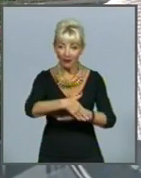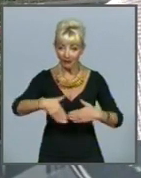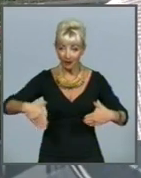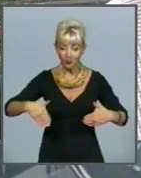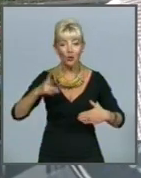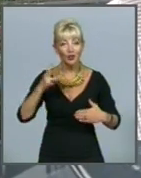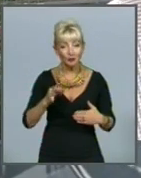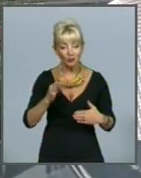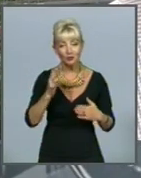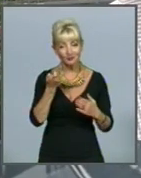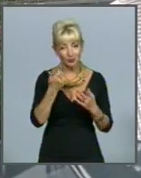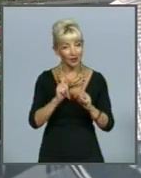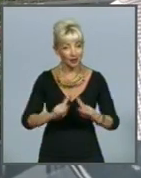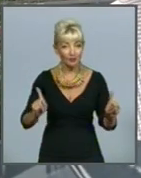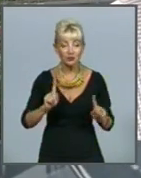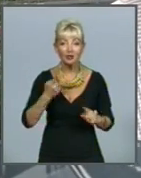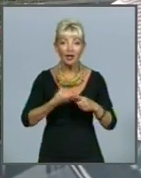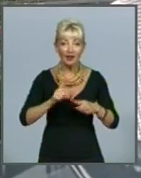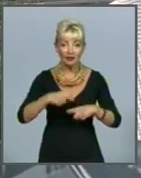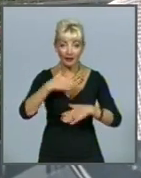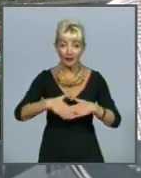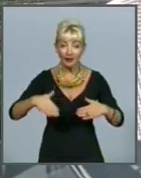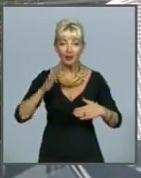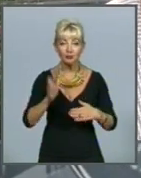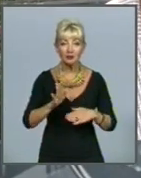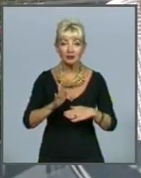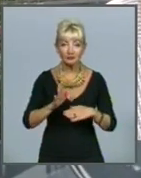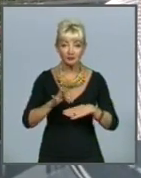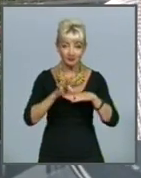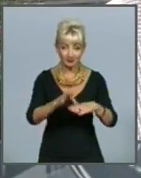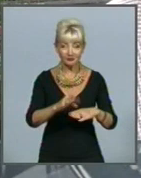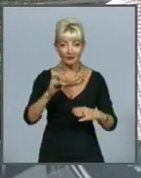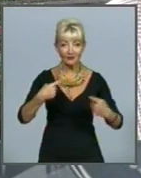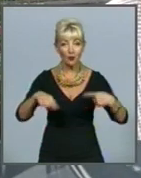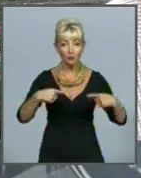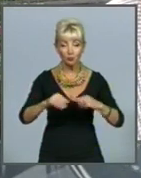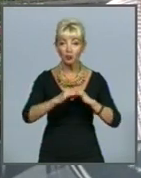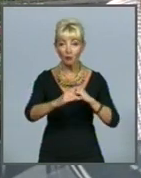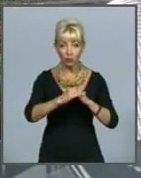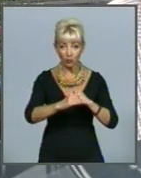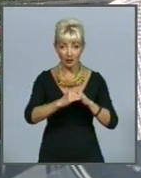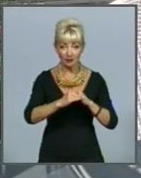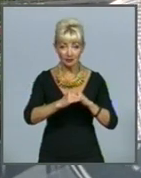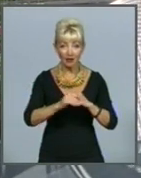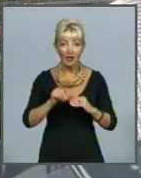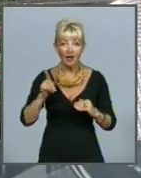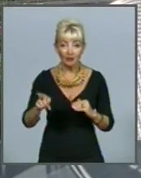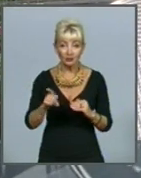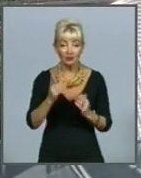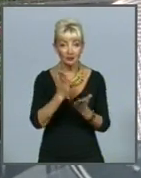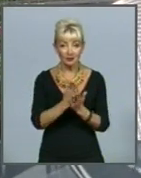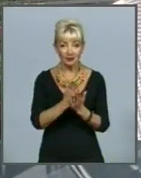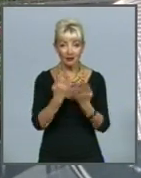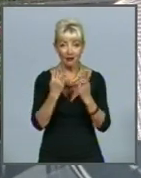форматі. Ця лінійка буде відбуватися на футбольному полі, воно має огорожу, тому